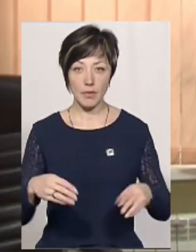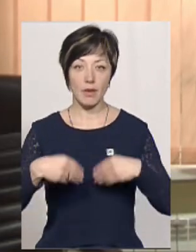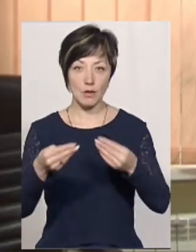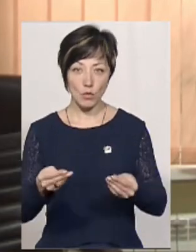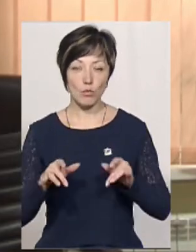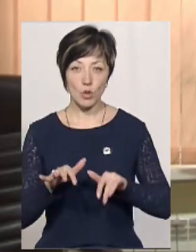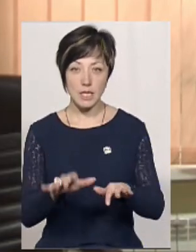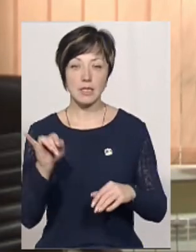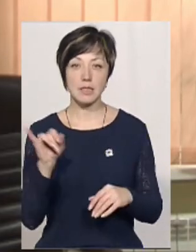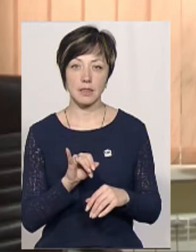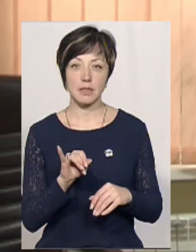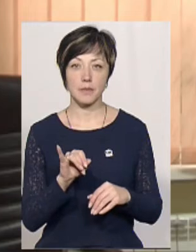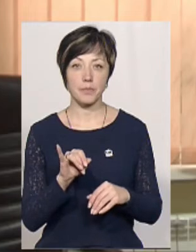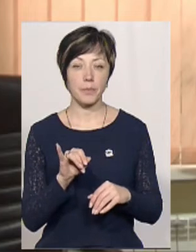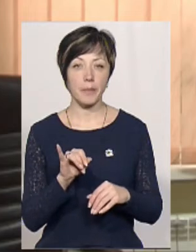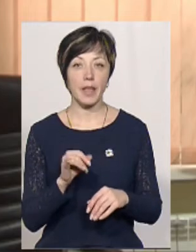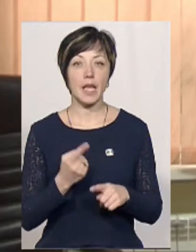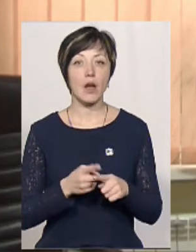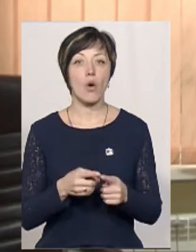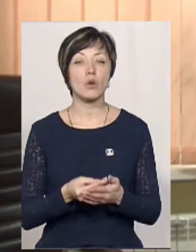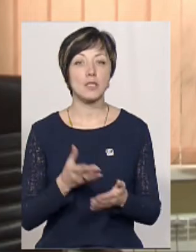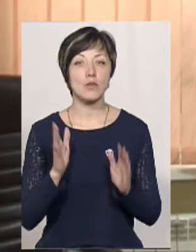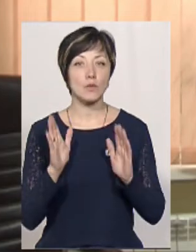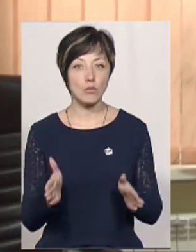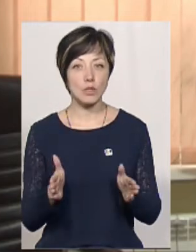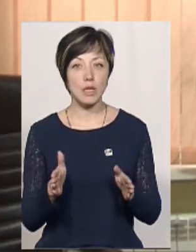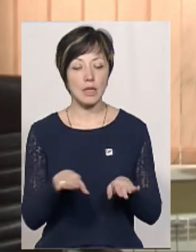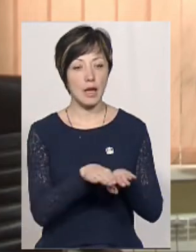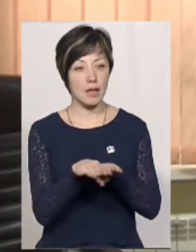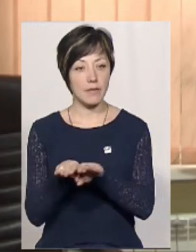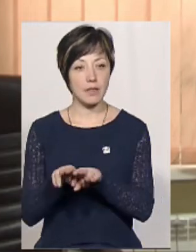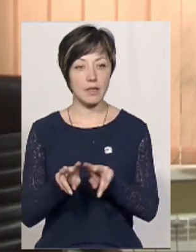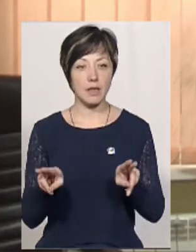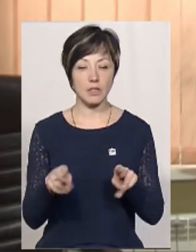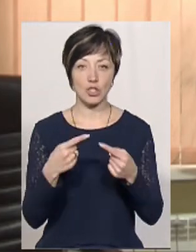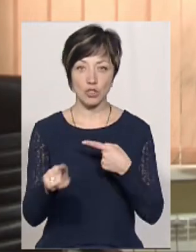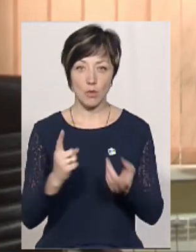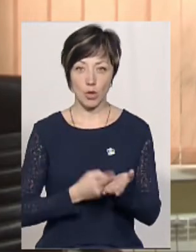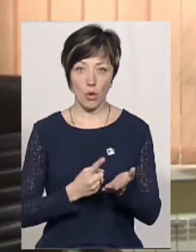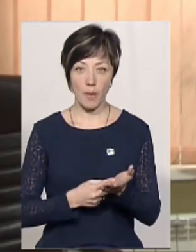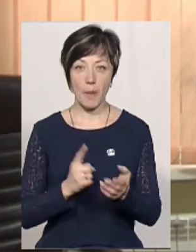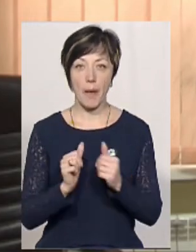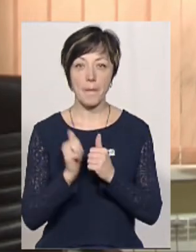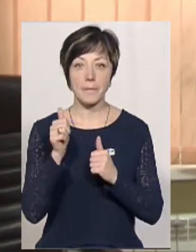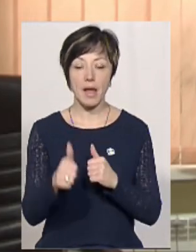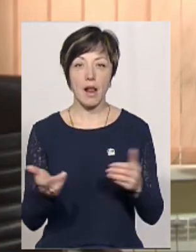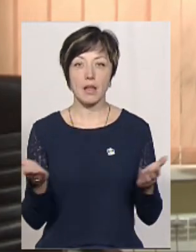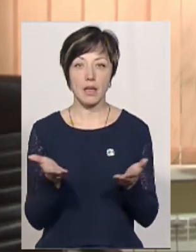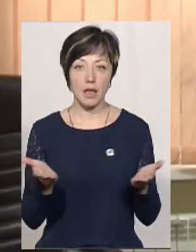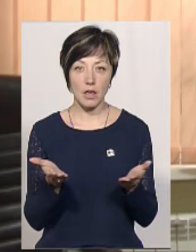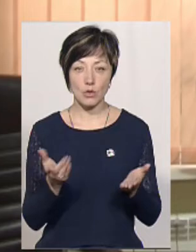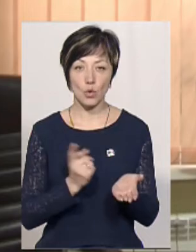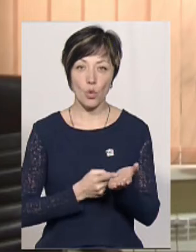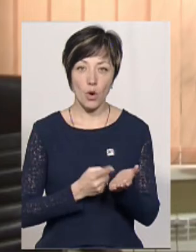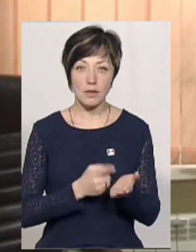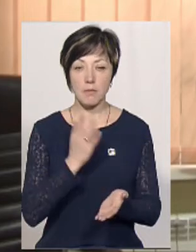процес, і оцінювати буде їх на рівні, як і з іншими доказами. Тобто наперед якихось